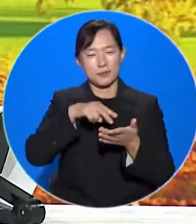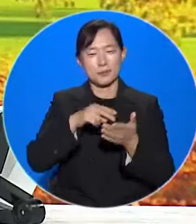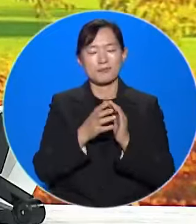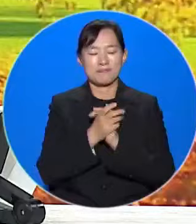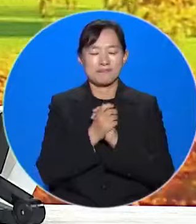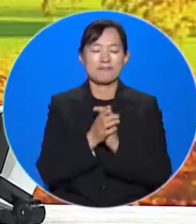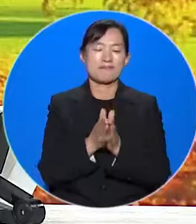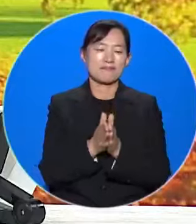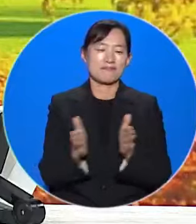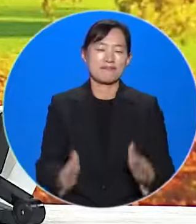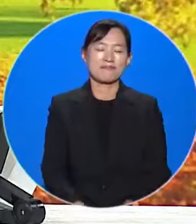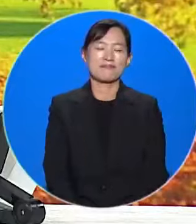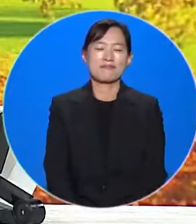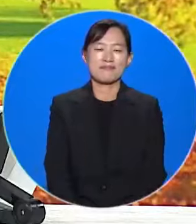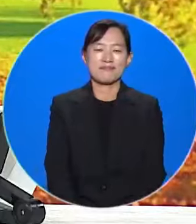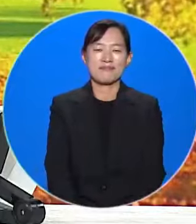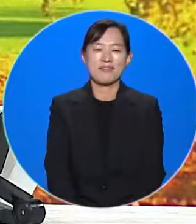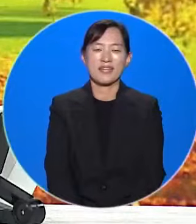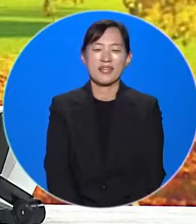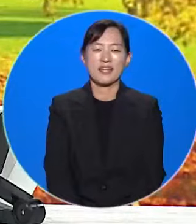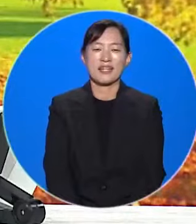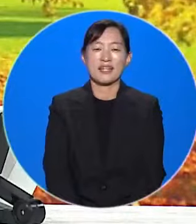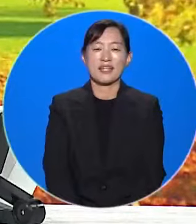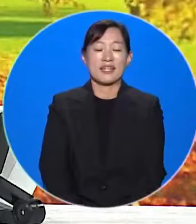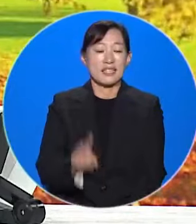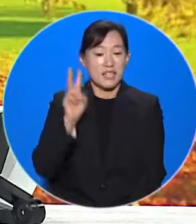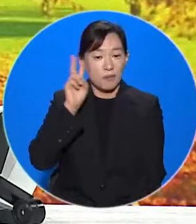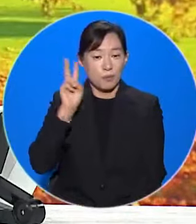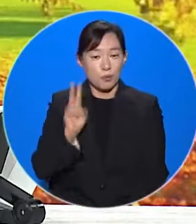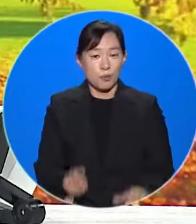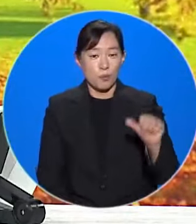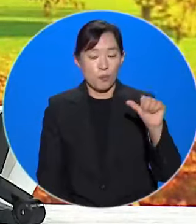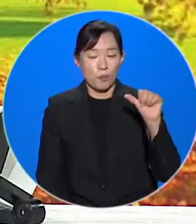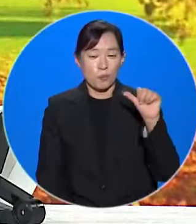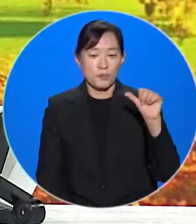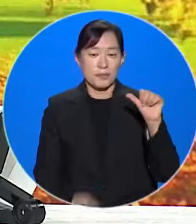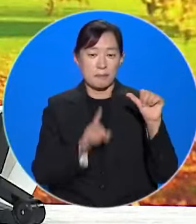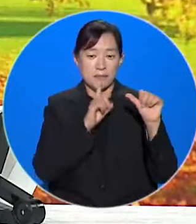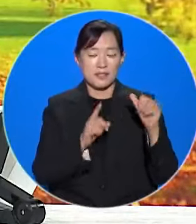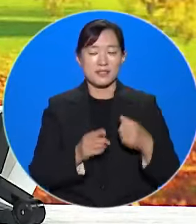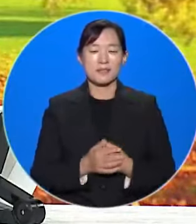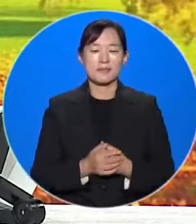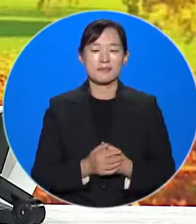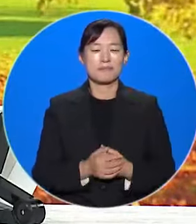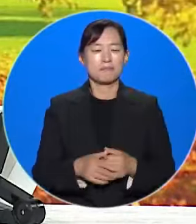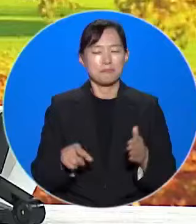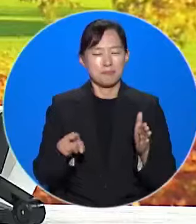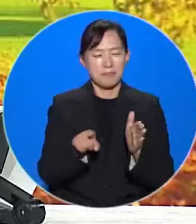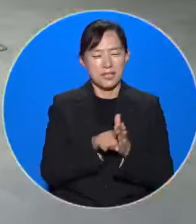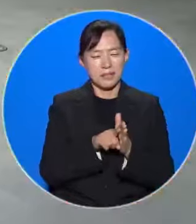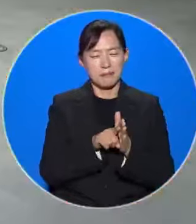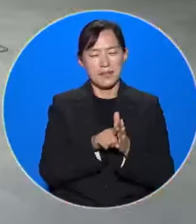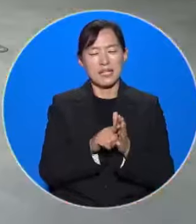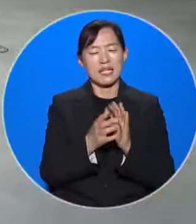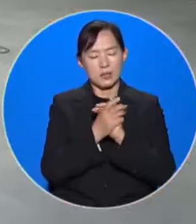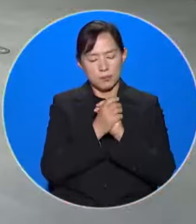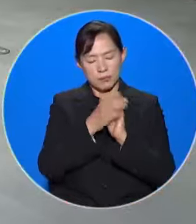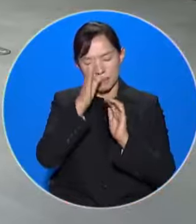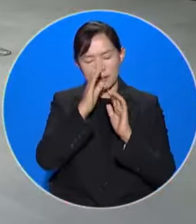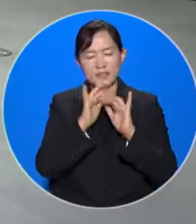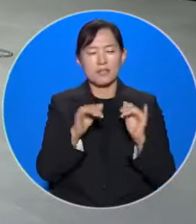기도 시작하겠습니다. 야고보서 5장 15절로 16절 말씀인데요. 믿음의 기도는 병든